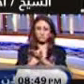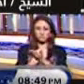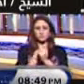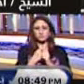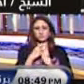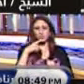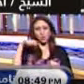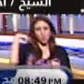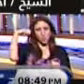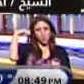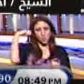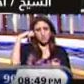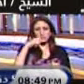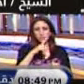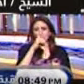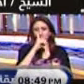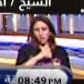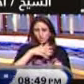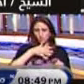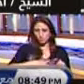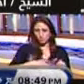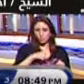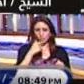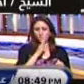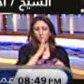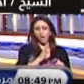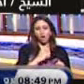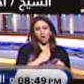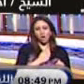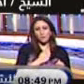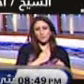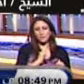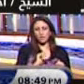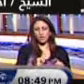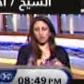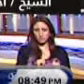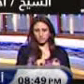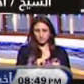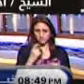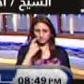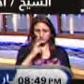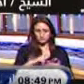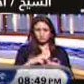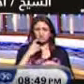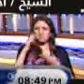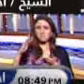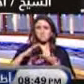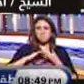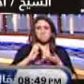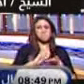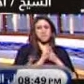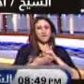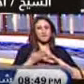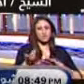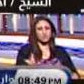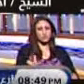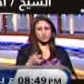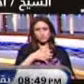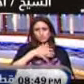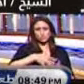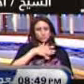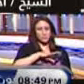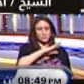وزير الأوقاف ووعدنا بها كثيرا قبل الانتخابات الرئاسية، لم يتحقق منها شيء، بل بالعكس هناك